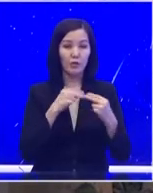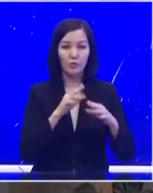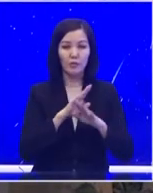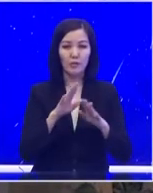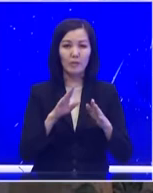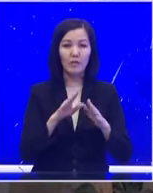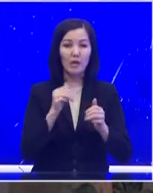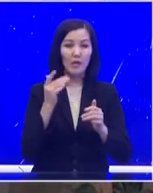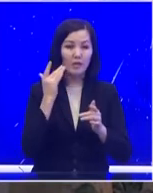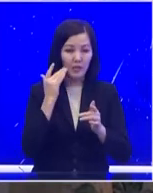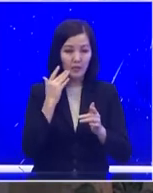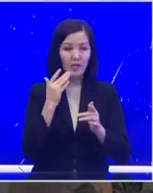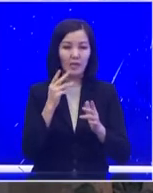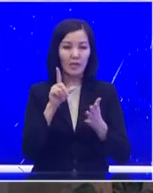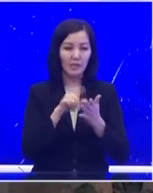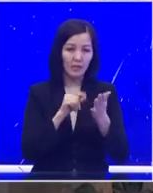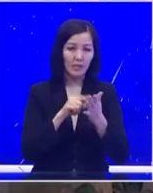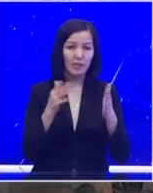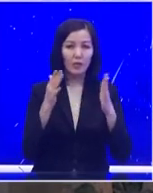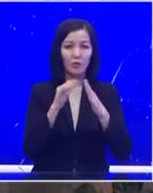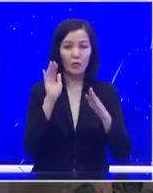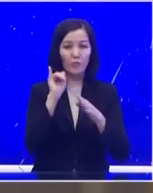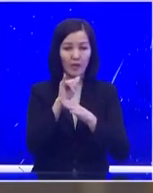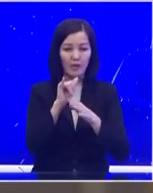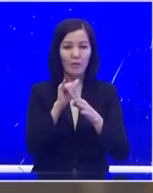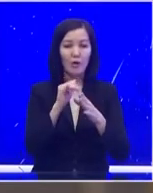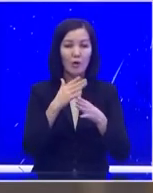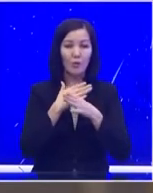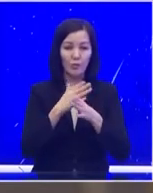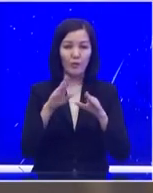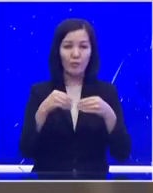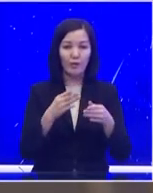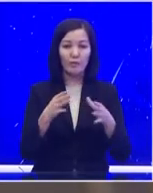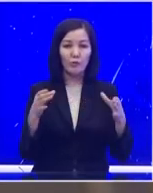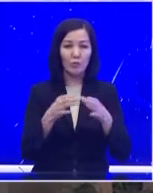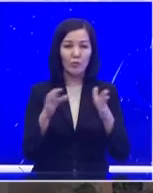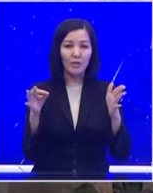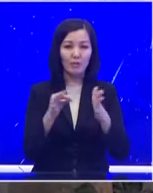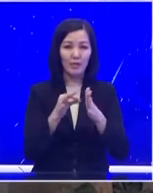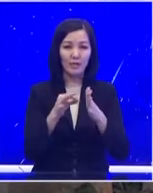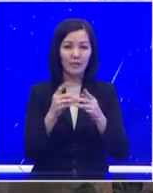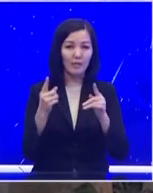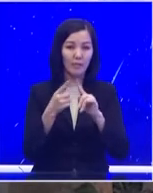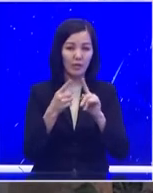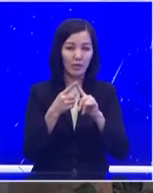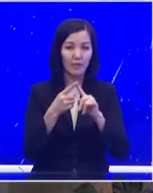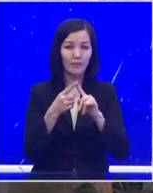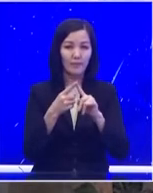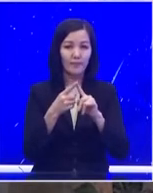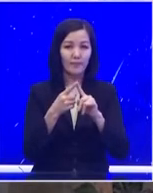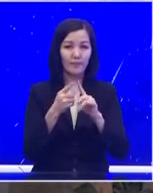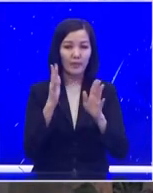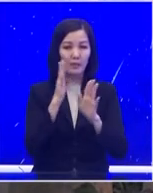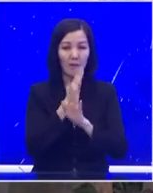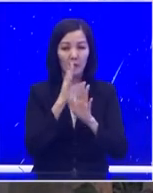осылай зейнеткерлерге көмек жасап жатқанымыз. Бұл топтың мақсаты ең біріншіден қоршаған